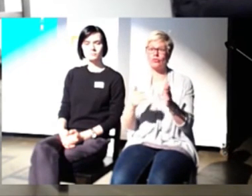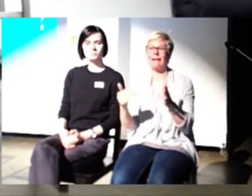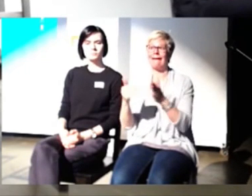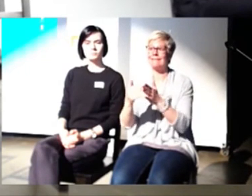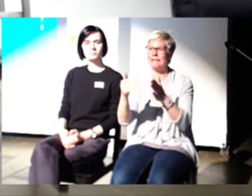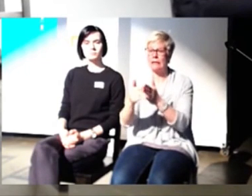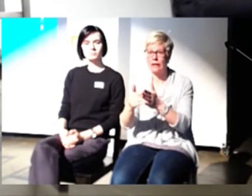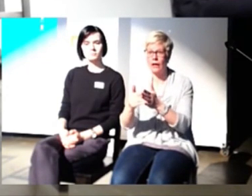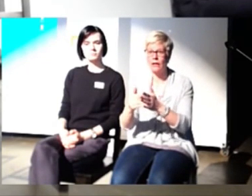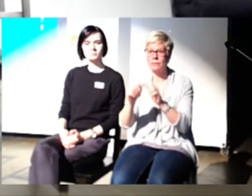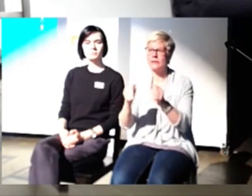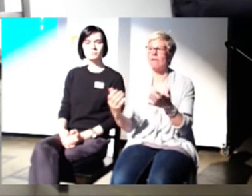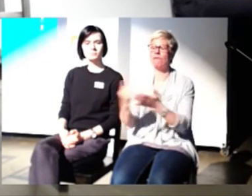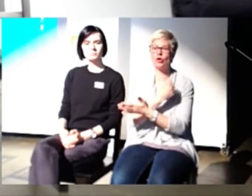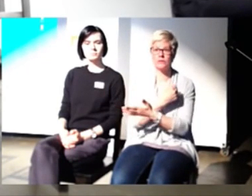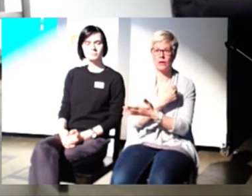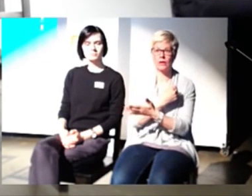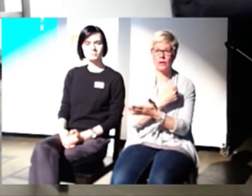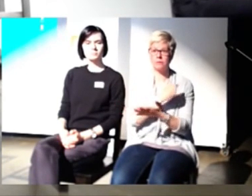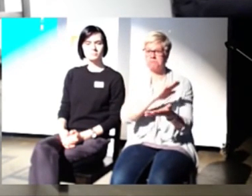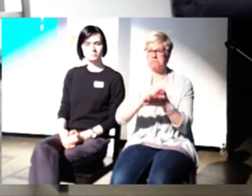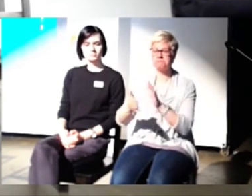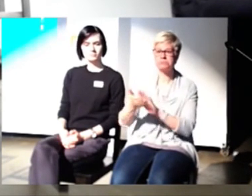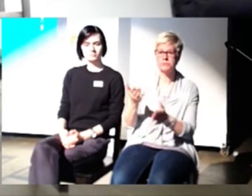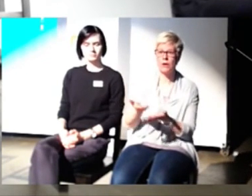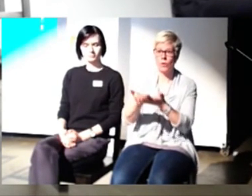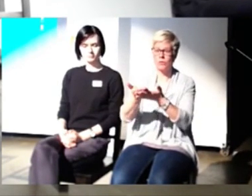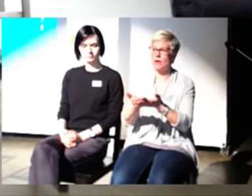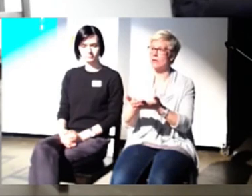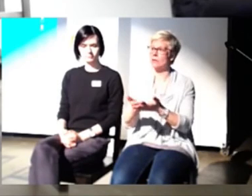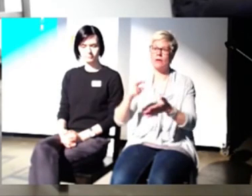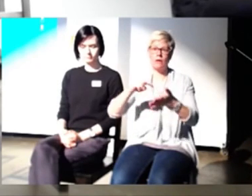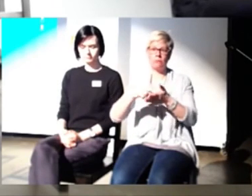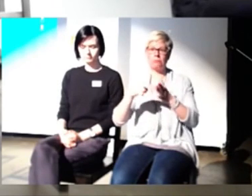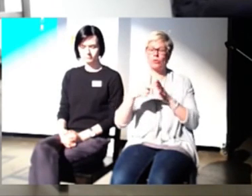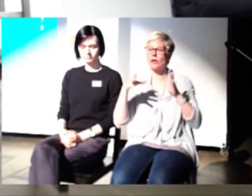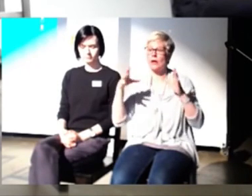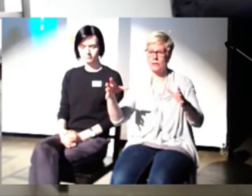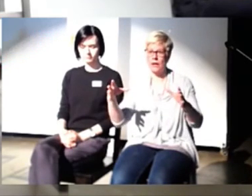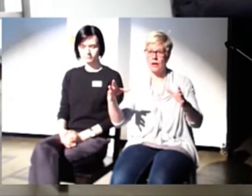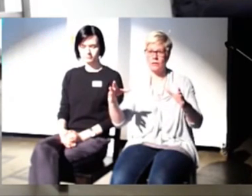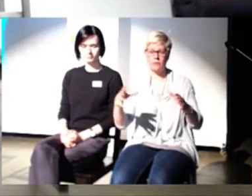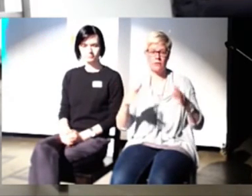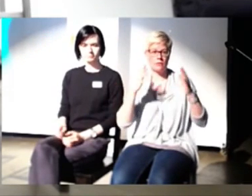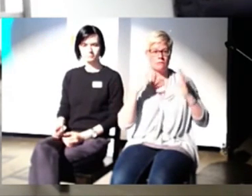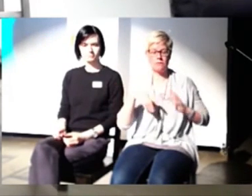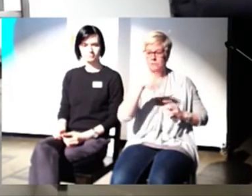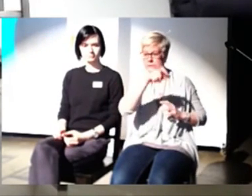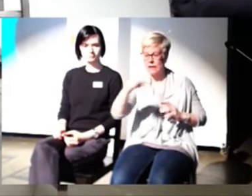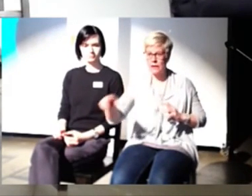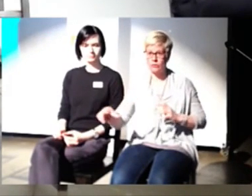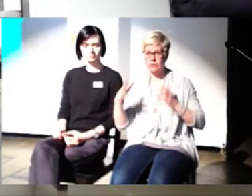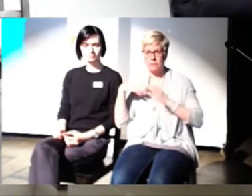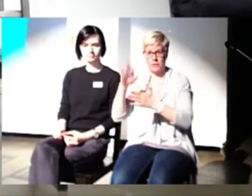joita pitää voittaa, niin tarjotaan niin kuin projekteja yhdessä tekemiseen niin kuin opiskelijoille.